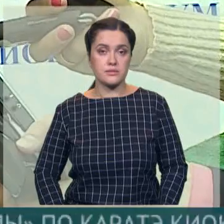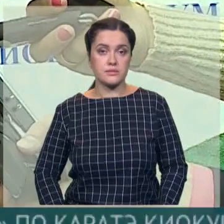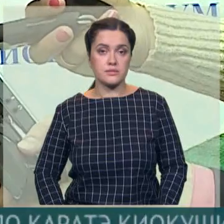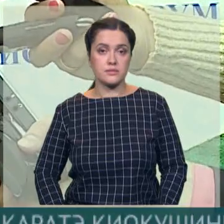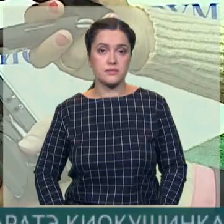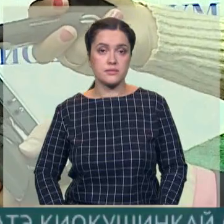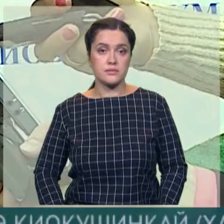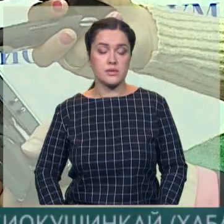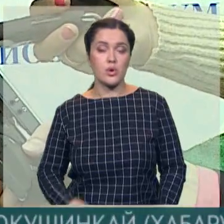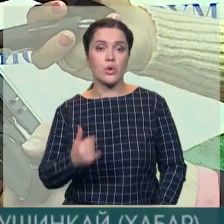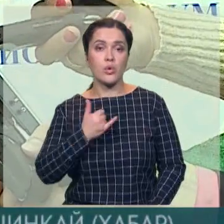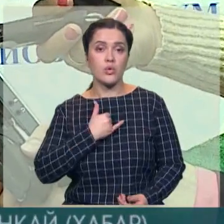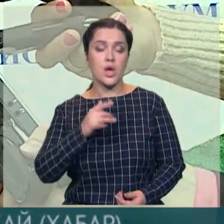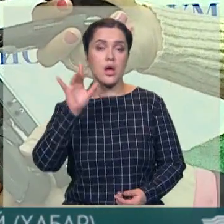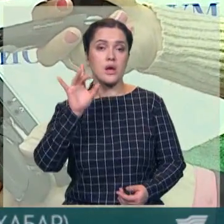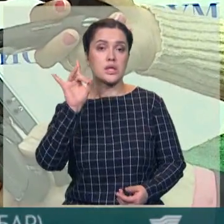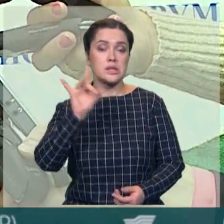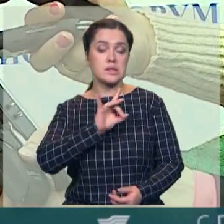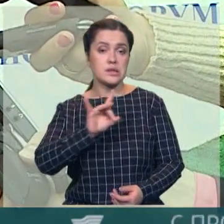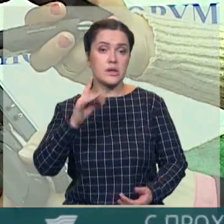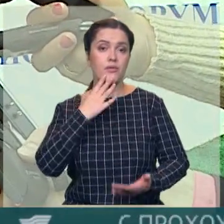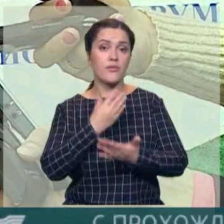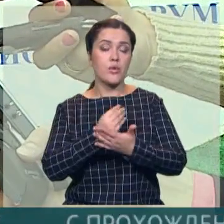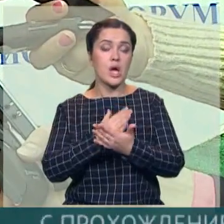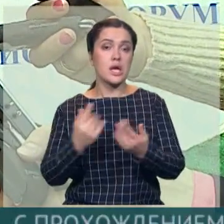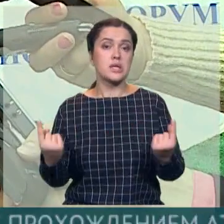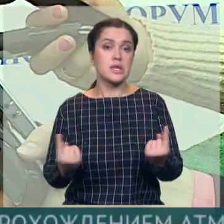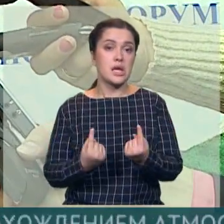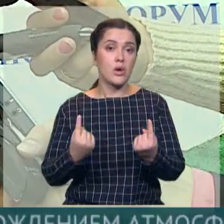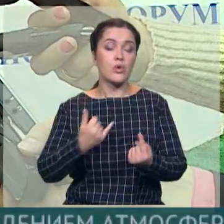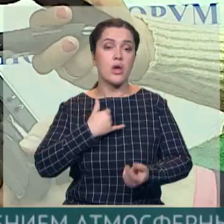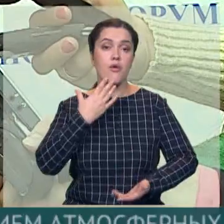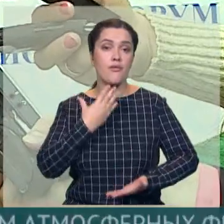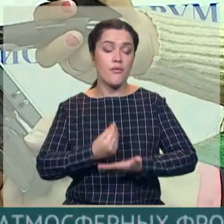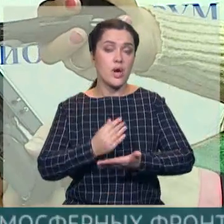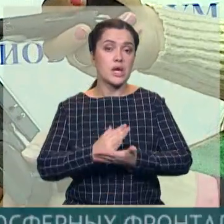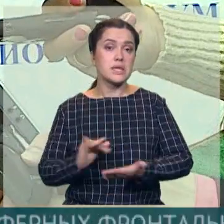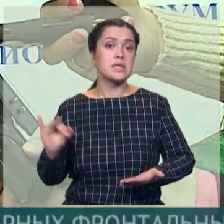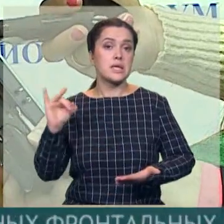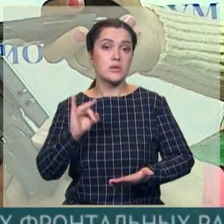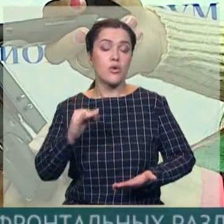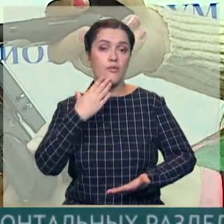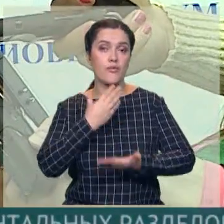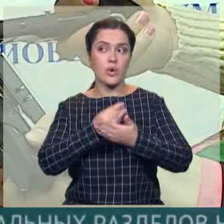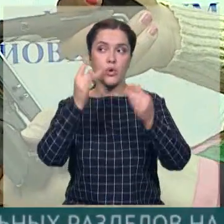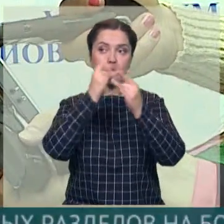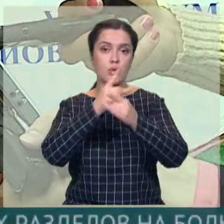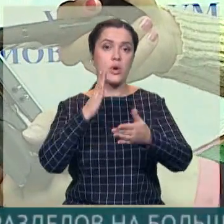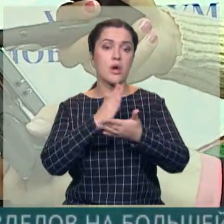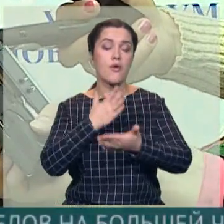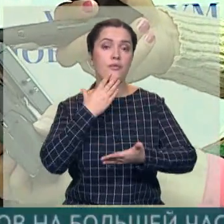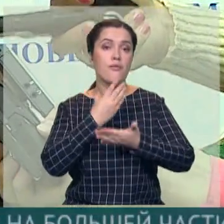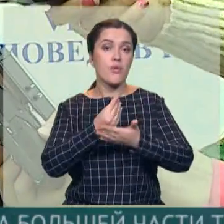Светские традиции – это тоже традиции нашего государства. Поэтому у нашей страны есть своя собственная история, своя собственная культура, свой